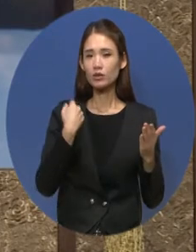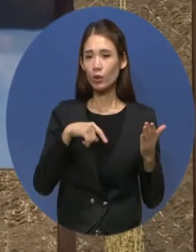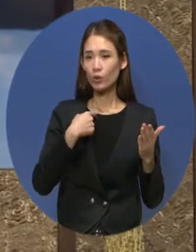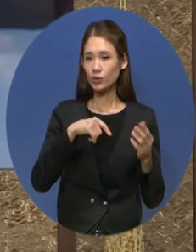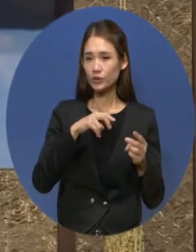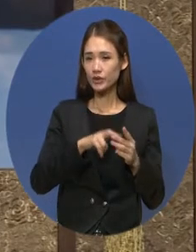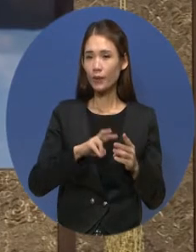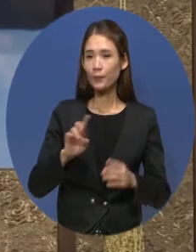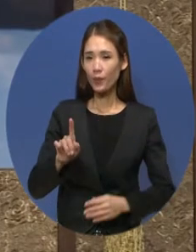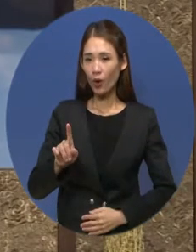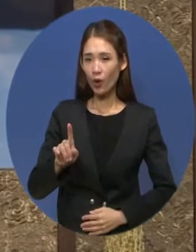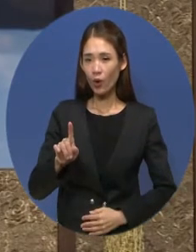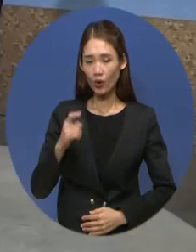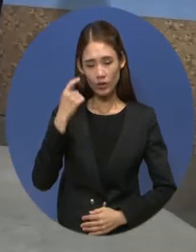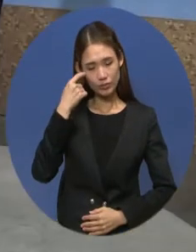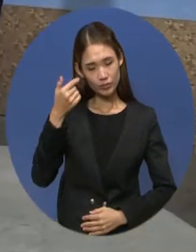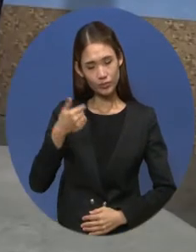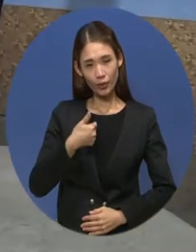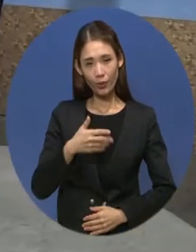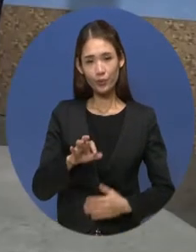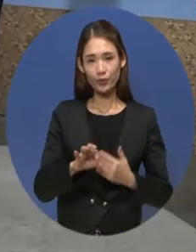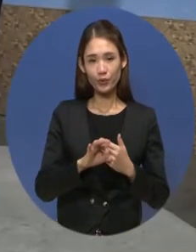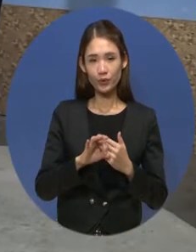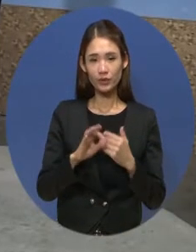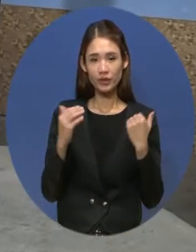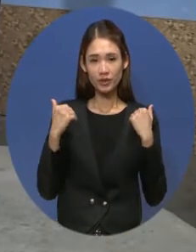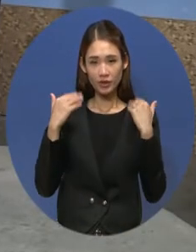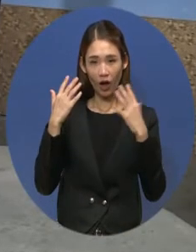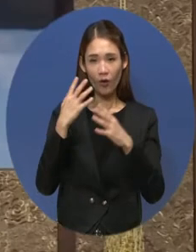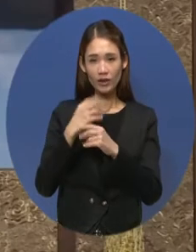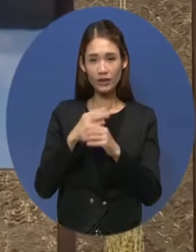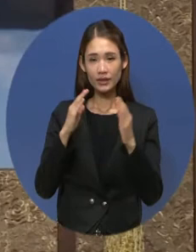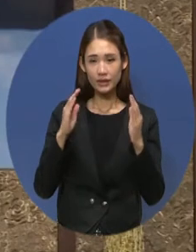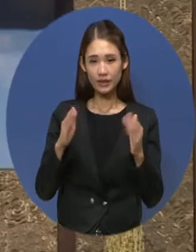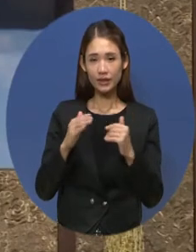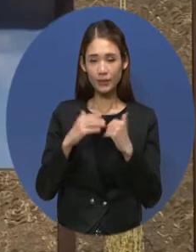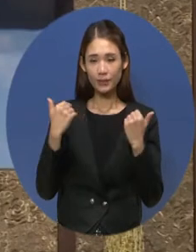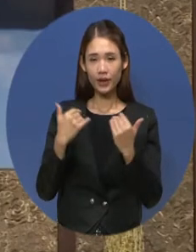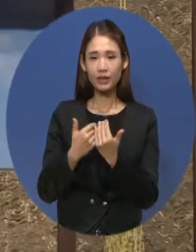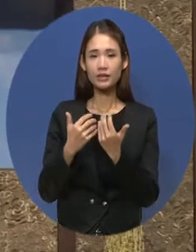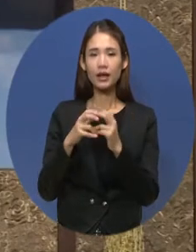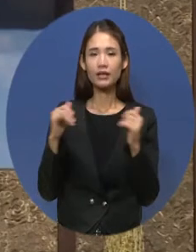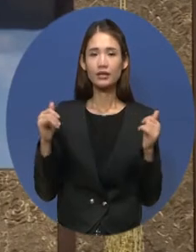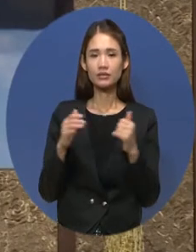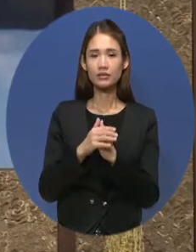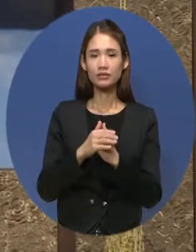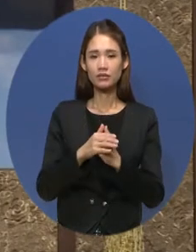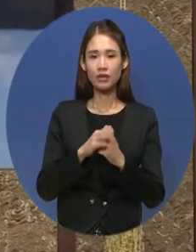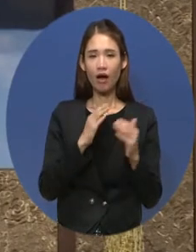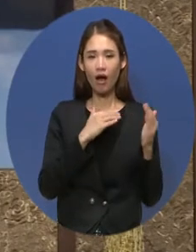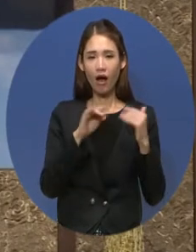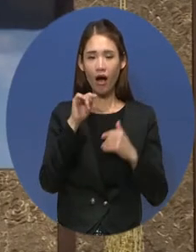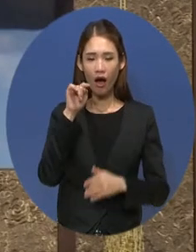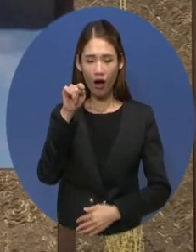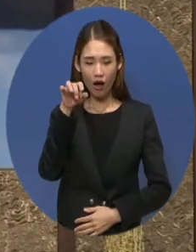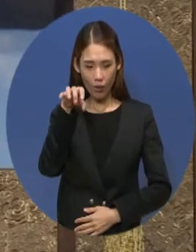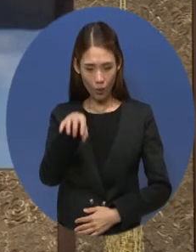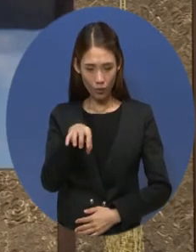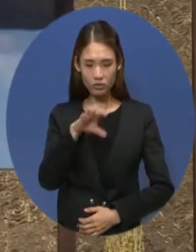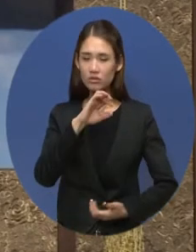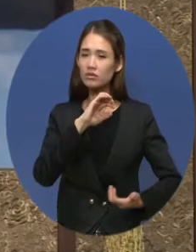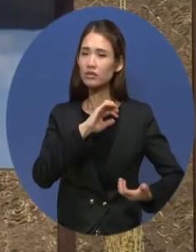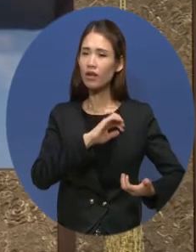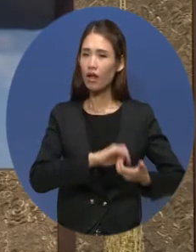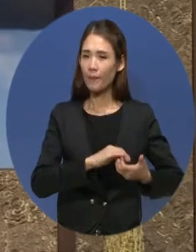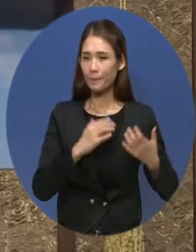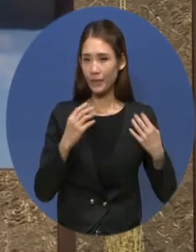취지에 궁금증이 생기는데 성인기에 있는 발달장애인 분들이 사실상 갈 곳이 굉장히 제한적입니다 있다가도 이제